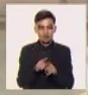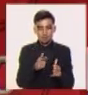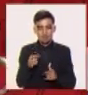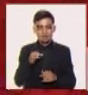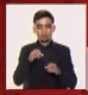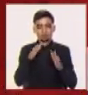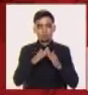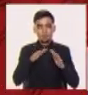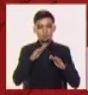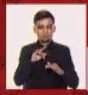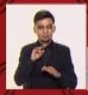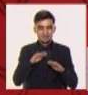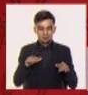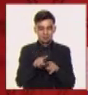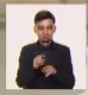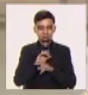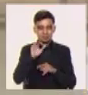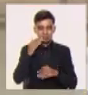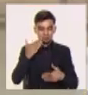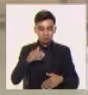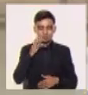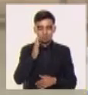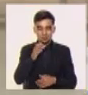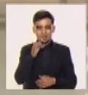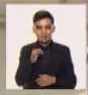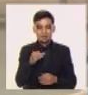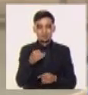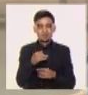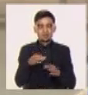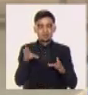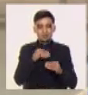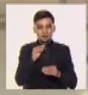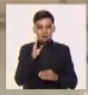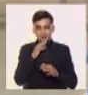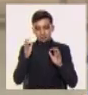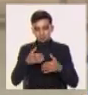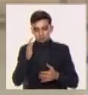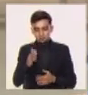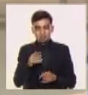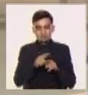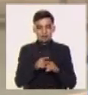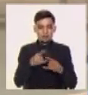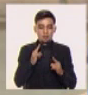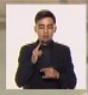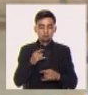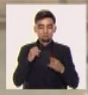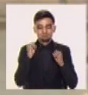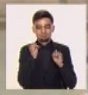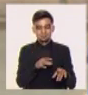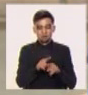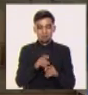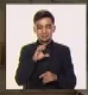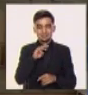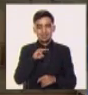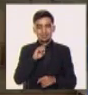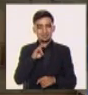ребенка. Поступают очень часто, находят и на улице, и отнимают от родителей, поэтому подкидыши у нас находятся в стационаре очень